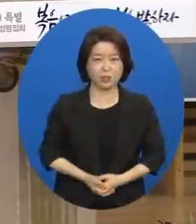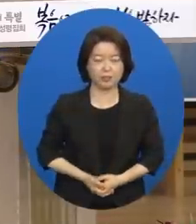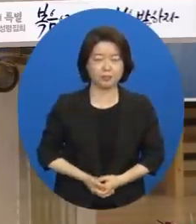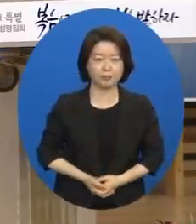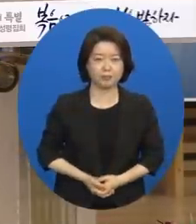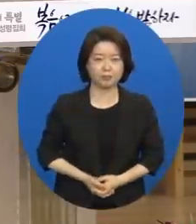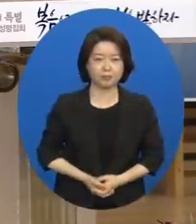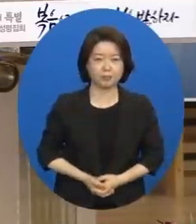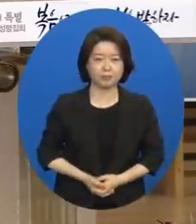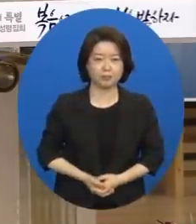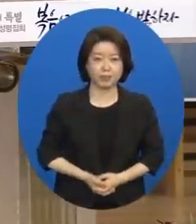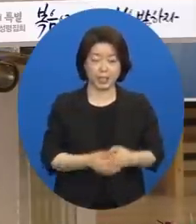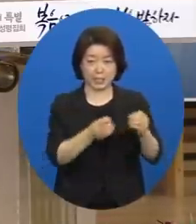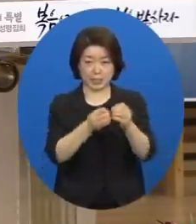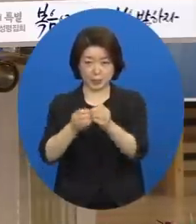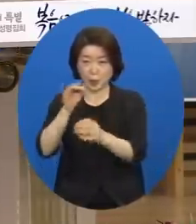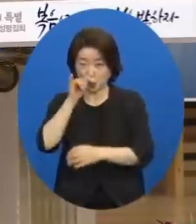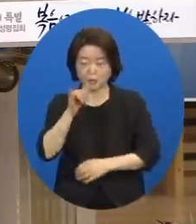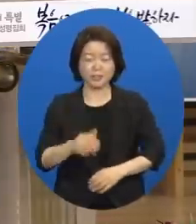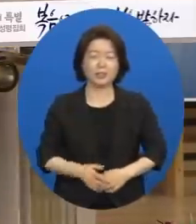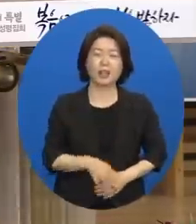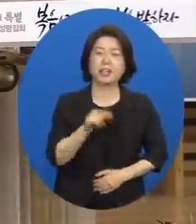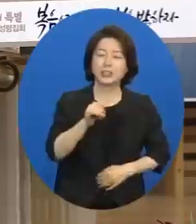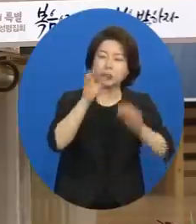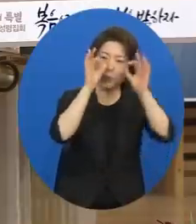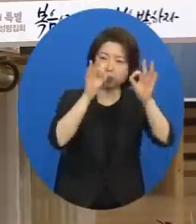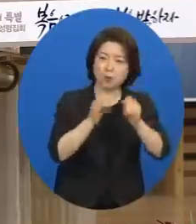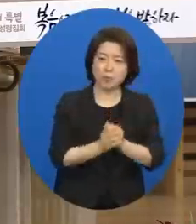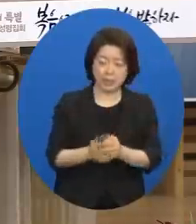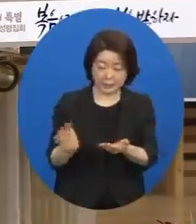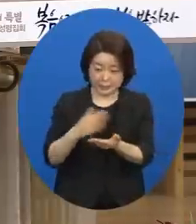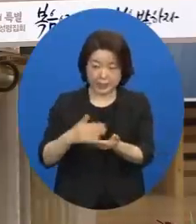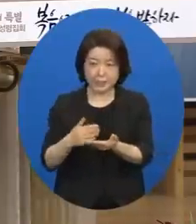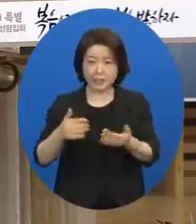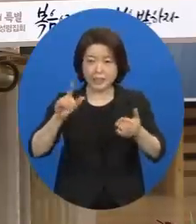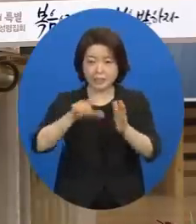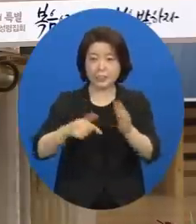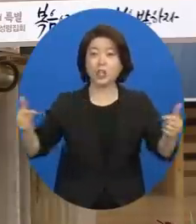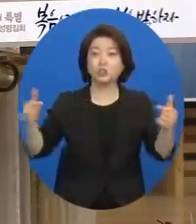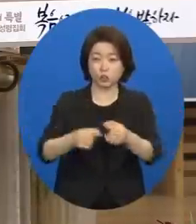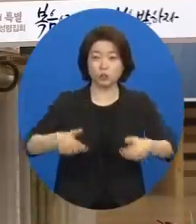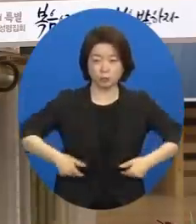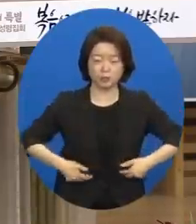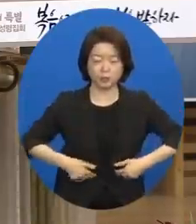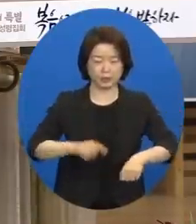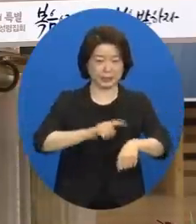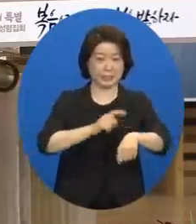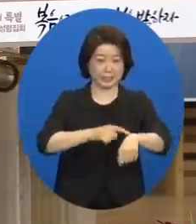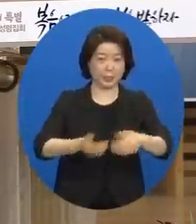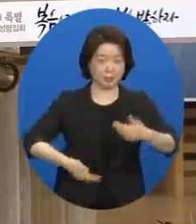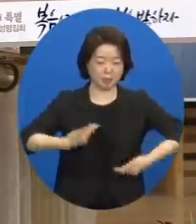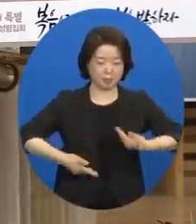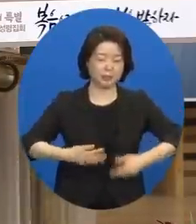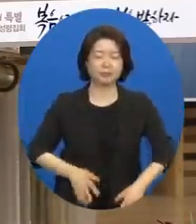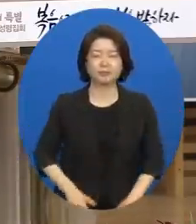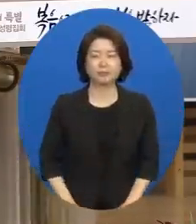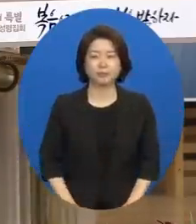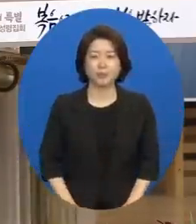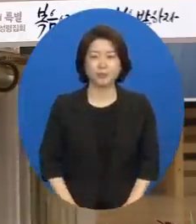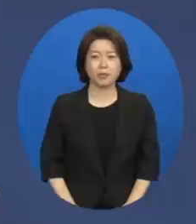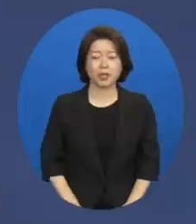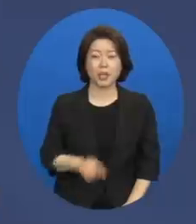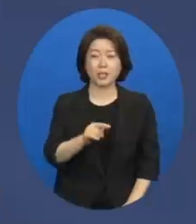16절 이하에 나와 있는 기사인데요. 거기에 그냥 찾아볼 시간은 좀 줄여야 될 것 같아요. 시간이 좀 바쁘니까. 자,